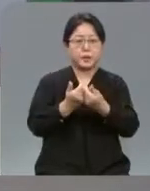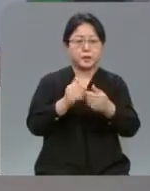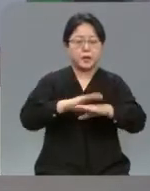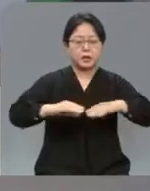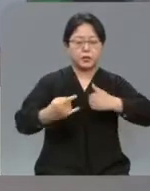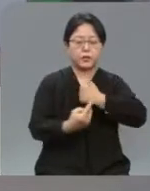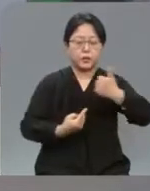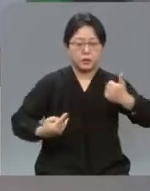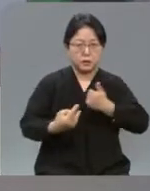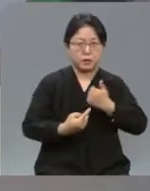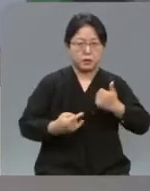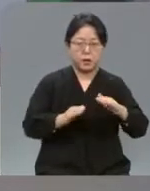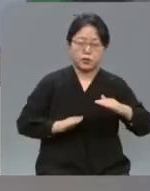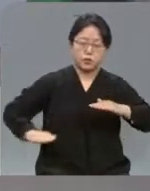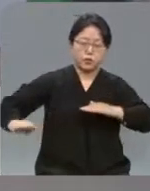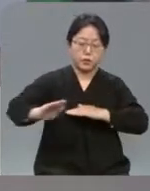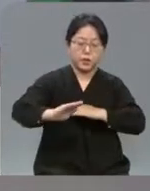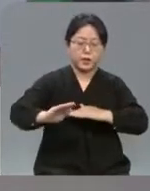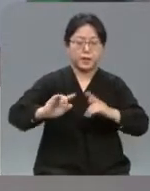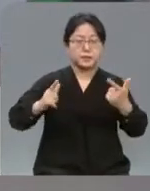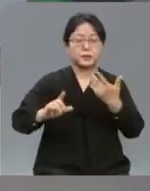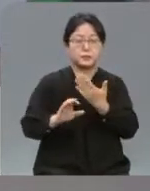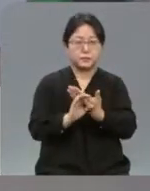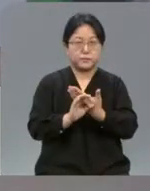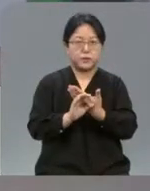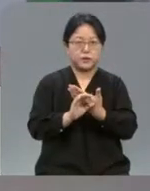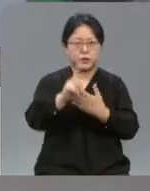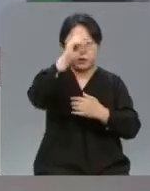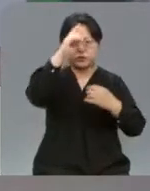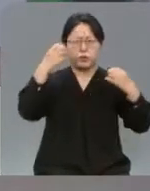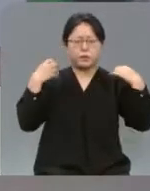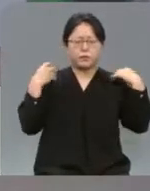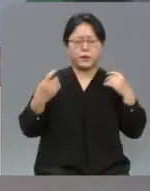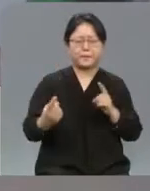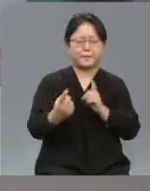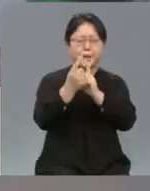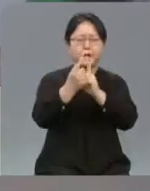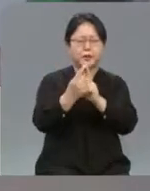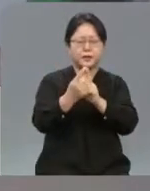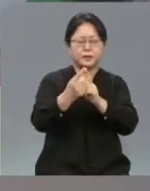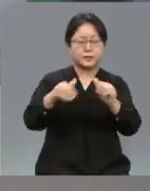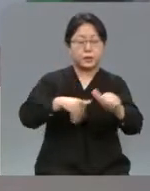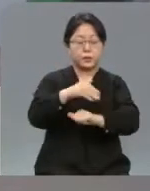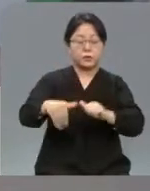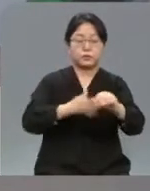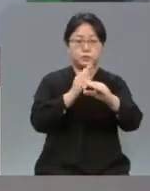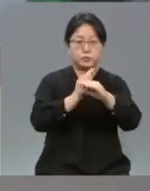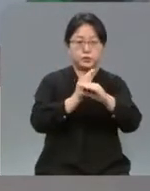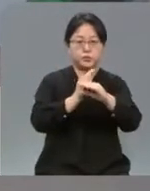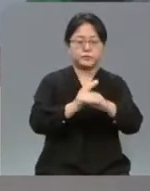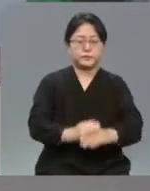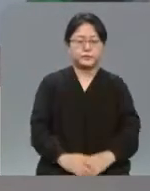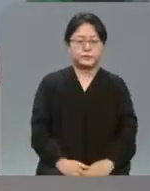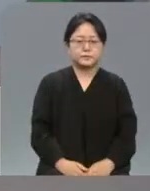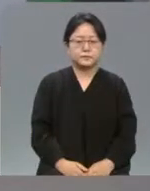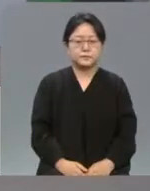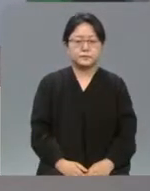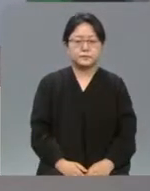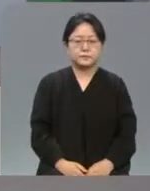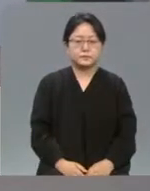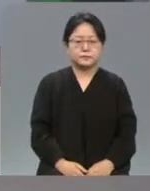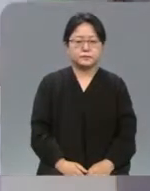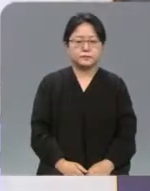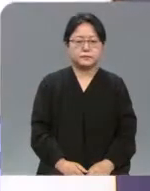도시 뇌 노선으로 변경되지 않을 경우 대 성북 투쟁에 나서겠다는 뜻을 보이고 있습니다 이성 각 기자의 보돕니다